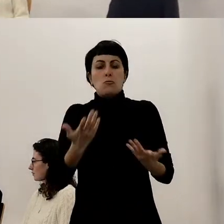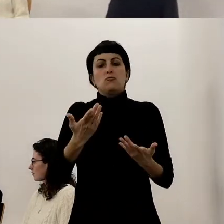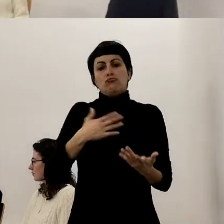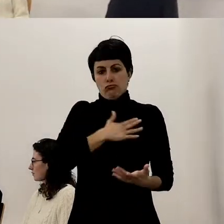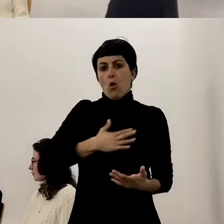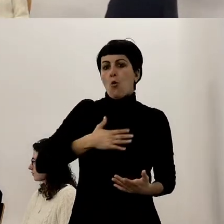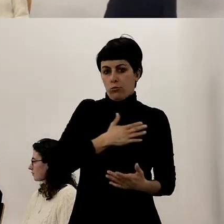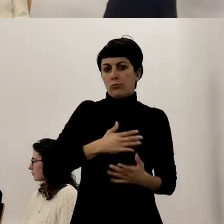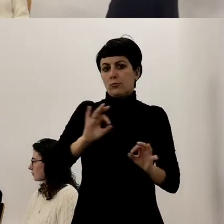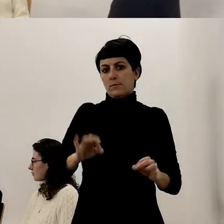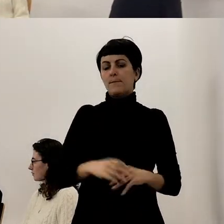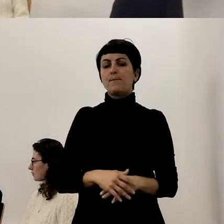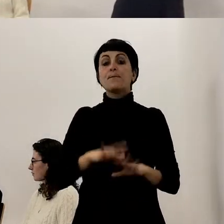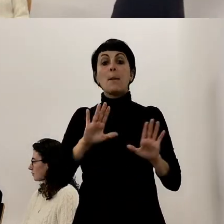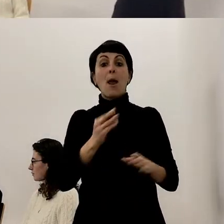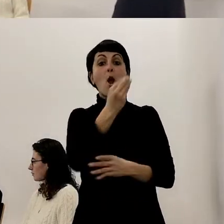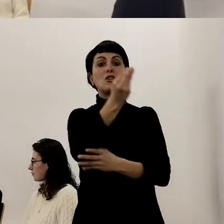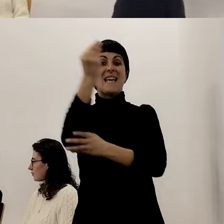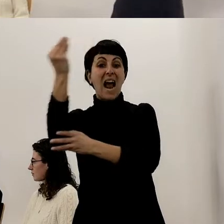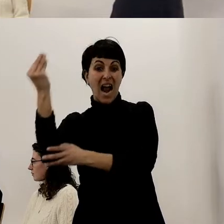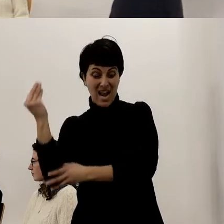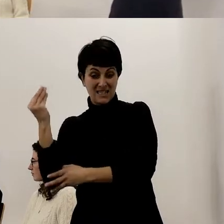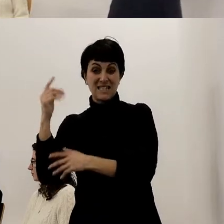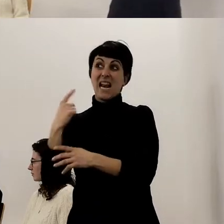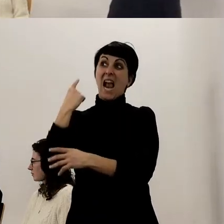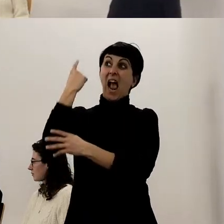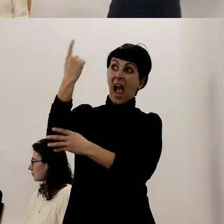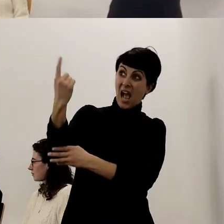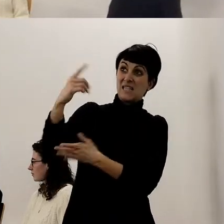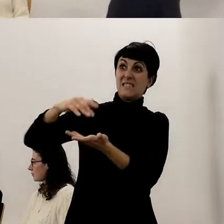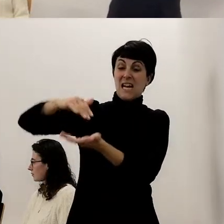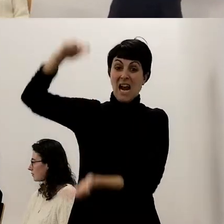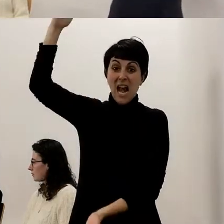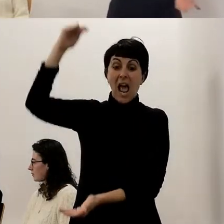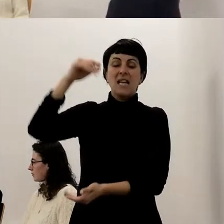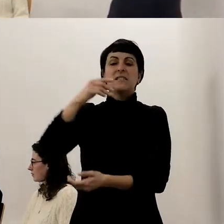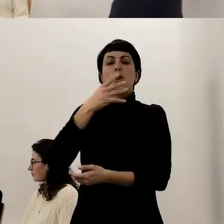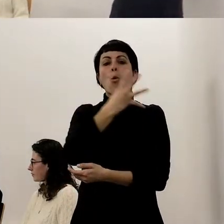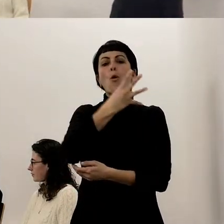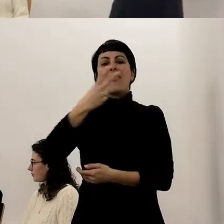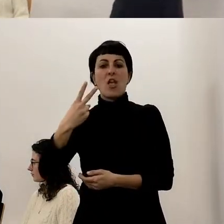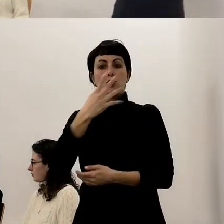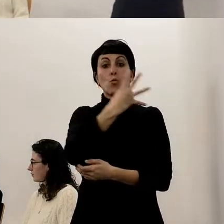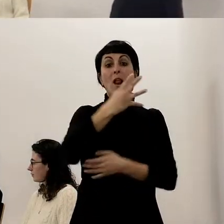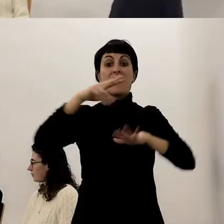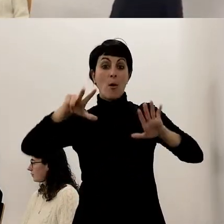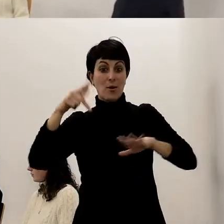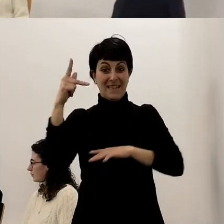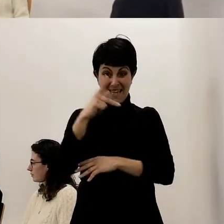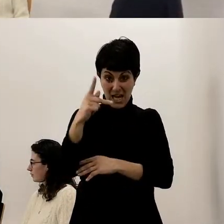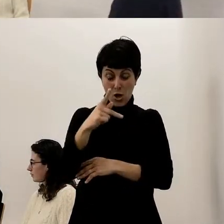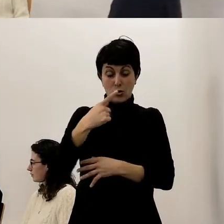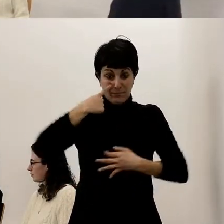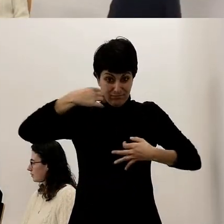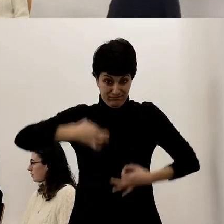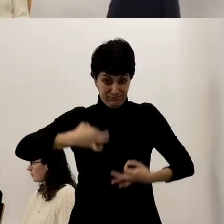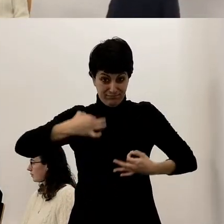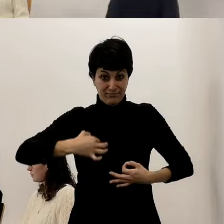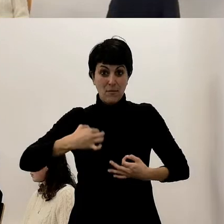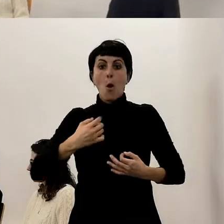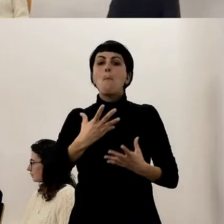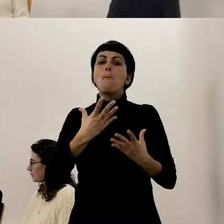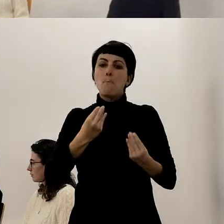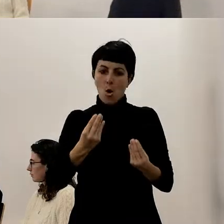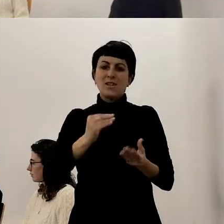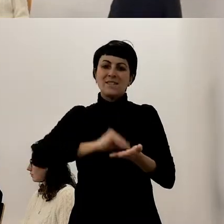gegants, que pesen 40, els grans pesen 42 i 48 quilos, sí que és cert que en moltes cercaviles